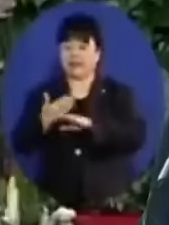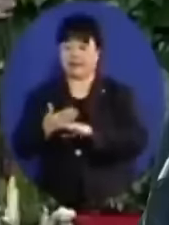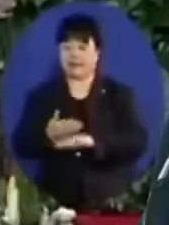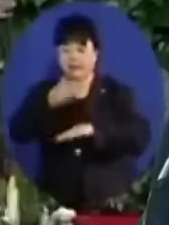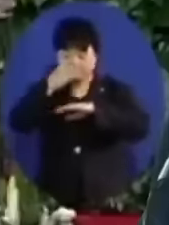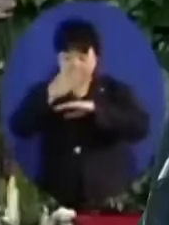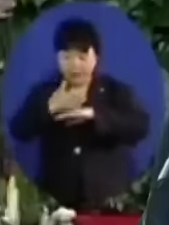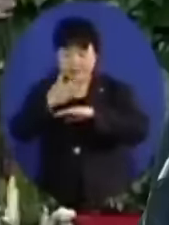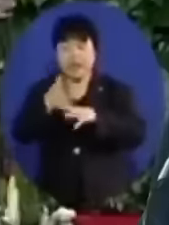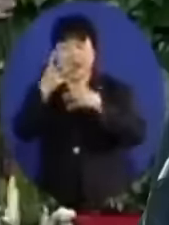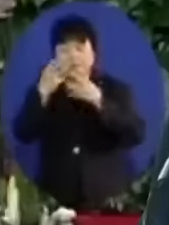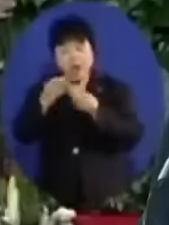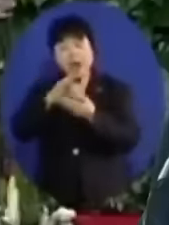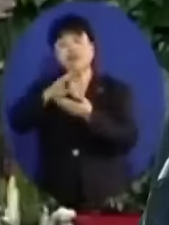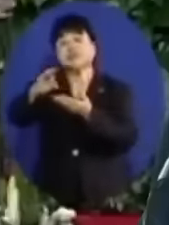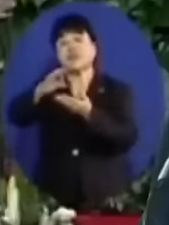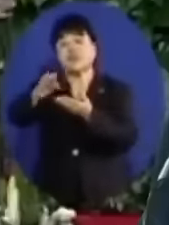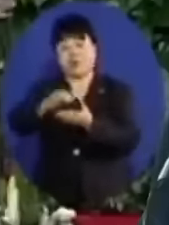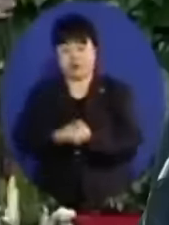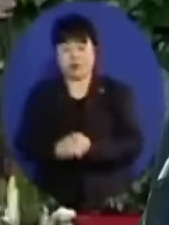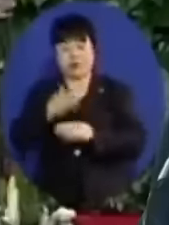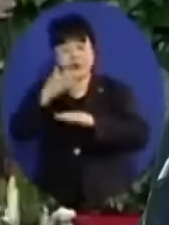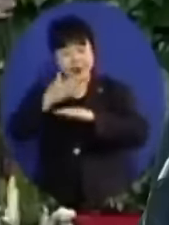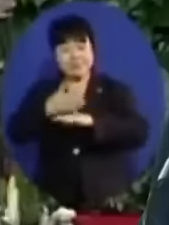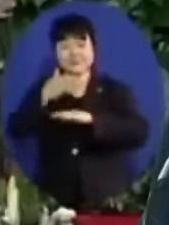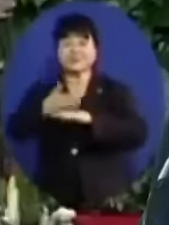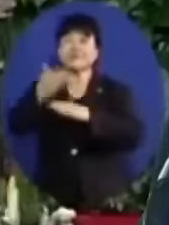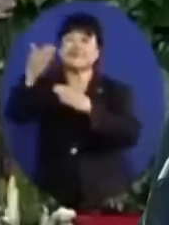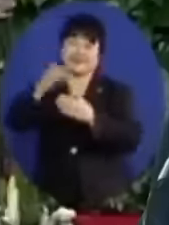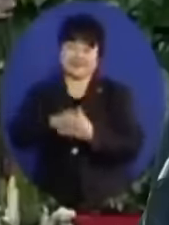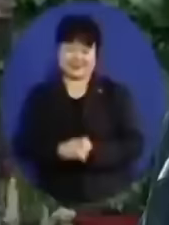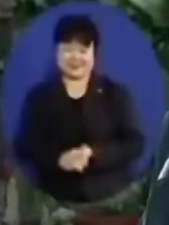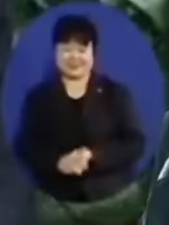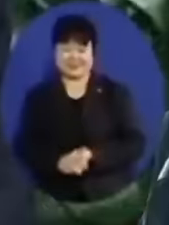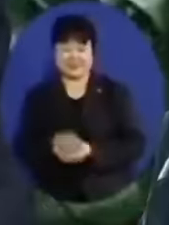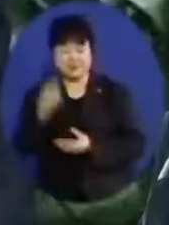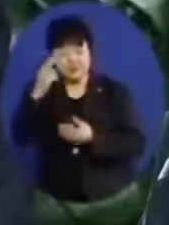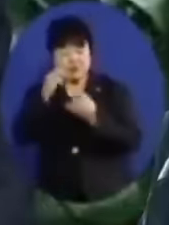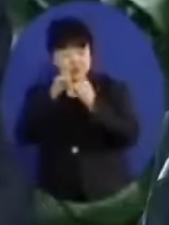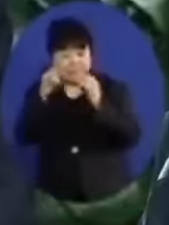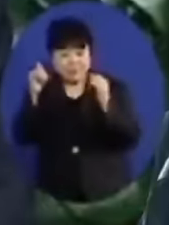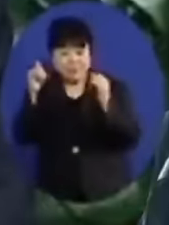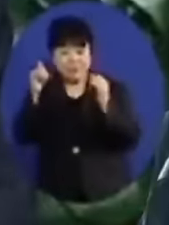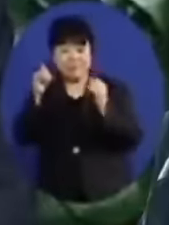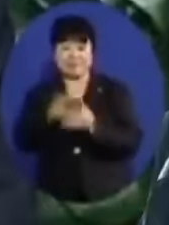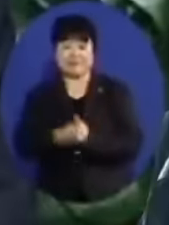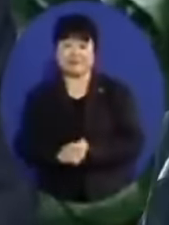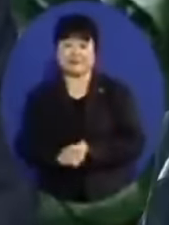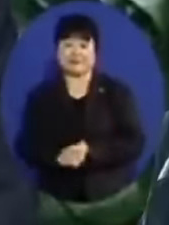많이 사용하는 말 가운데 하나는 감사합니다입니다. 미국 사람들은